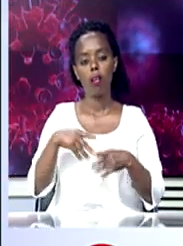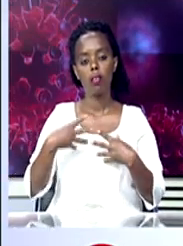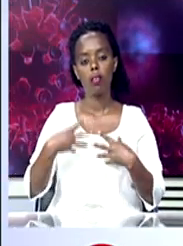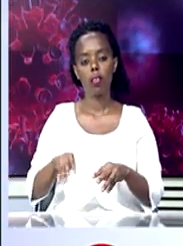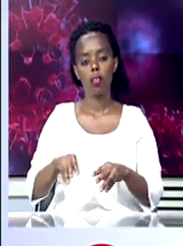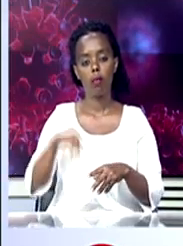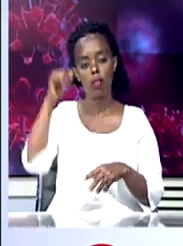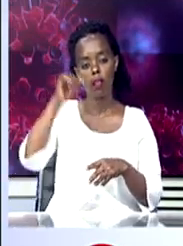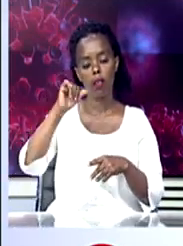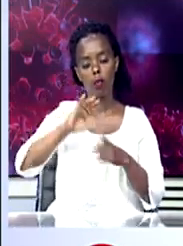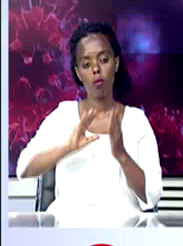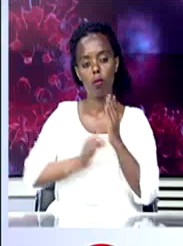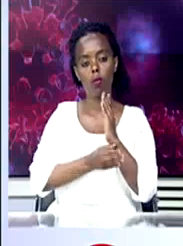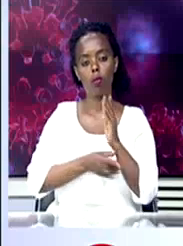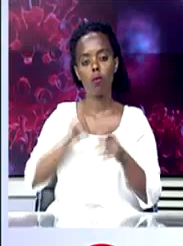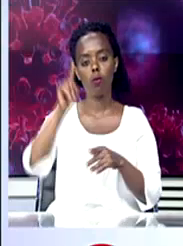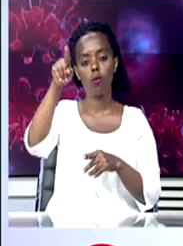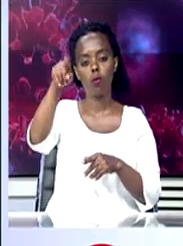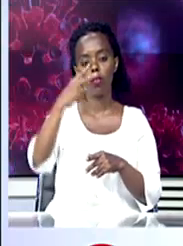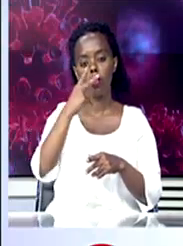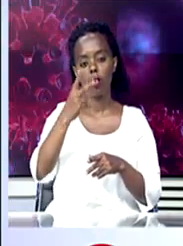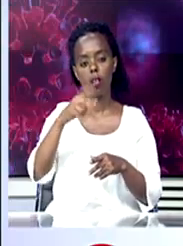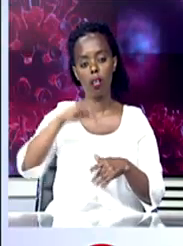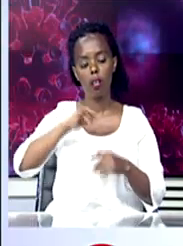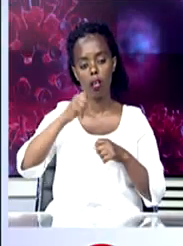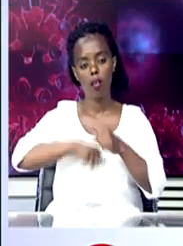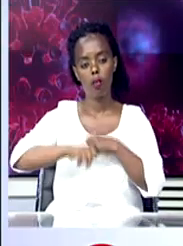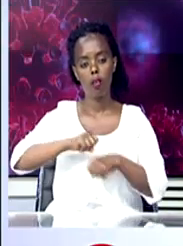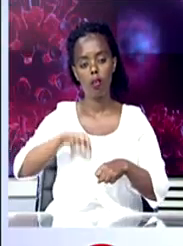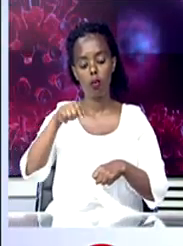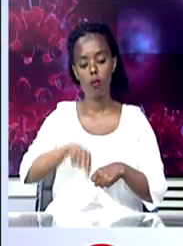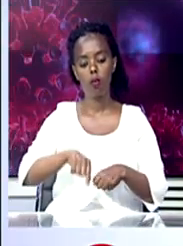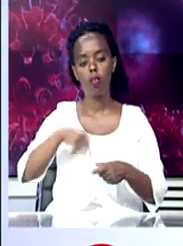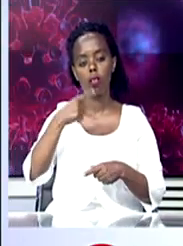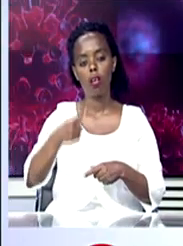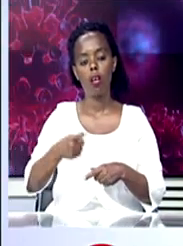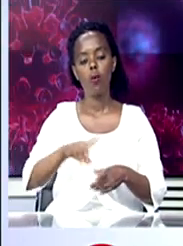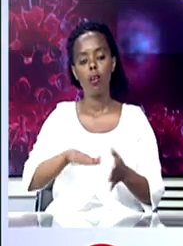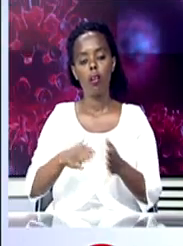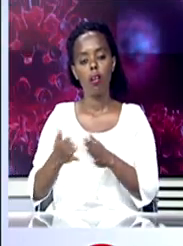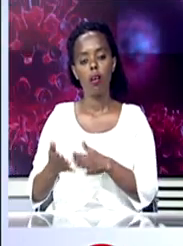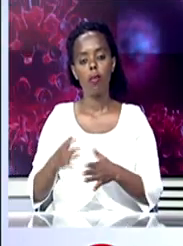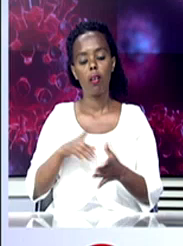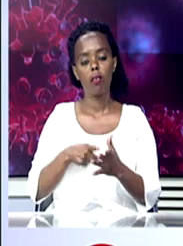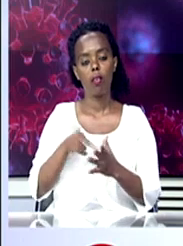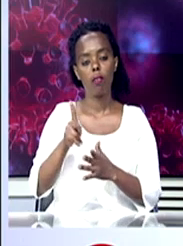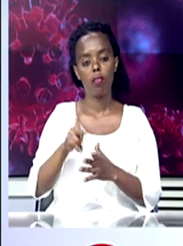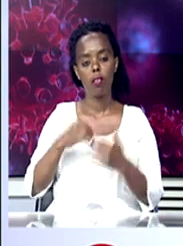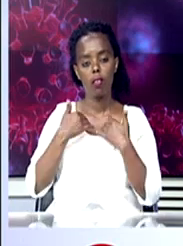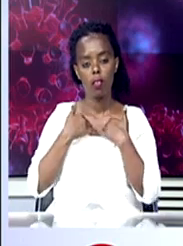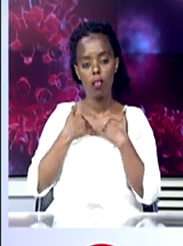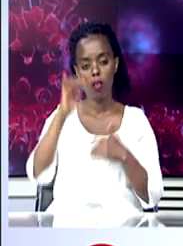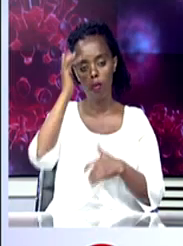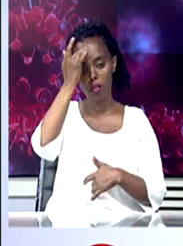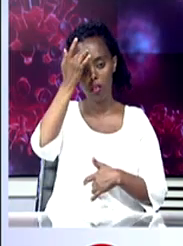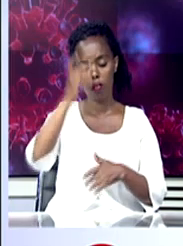Biyyoonni hedduun dhibichi kun nuti jedhanii yaaddaa turanii kunoo itti ta'ee wareegama qaalii kaffalchiisaa jira. Dhibeen kun